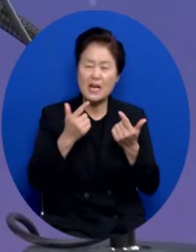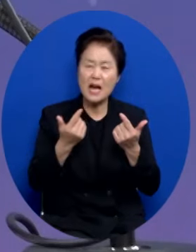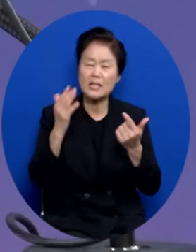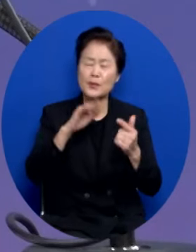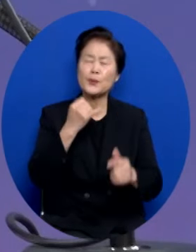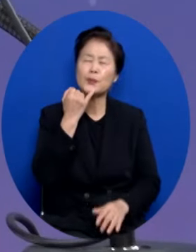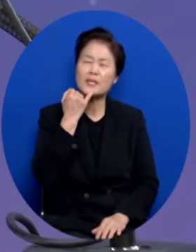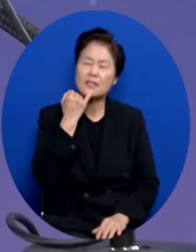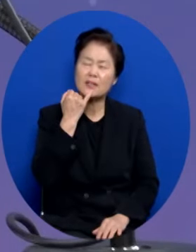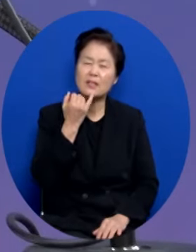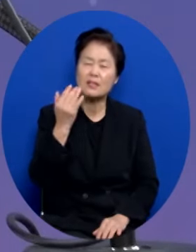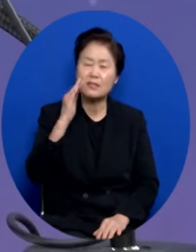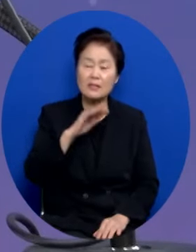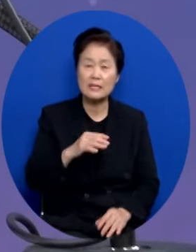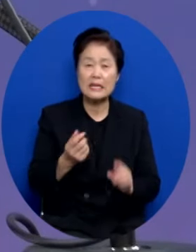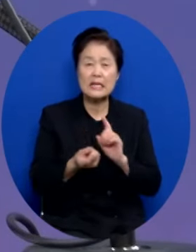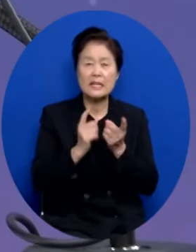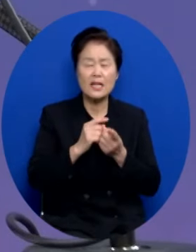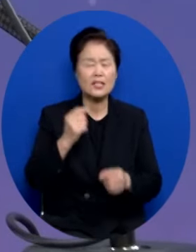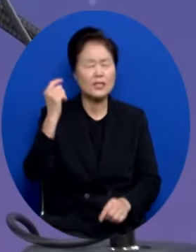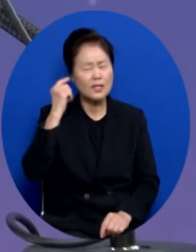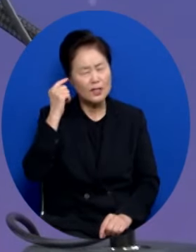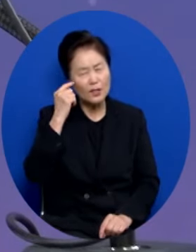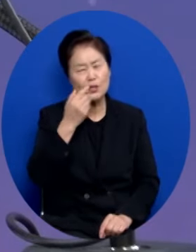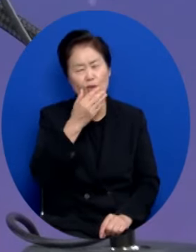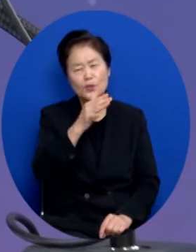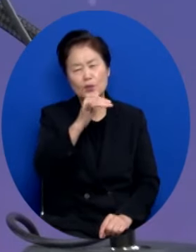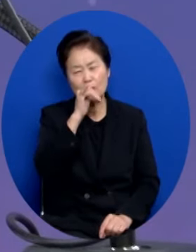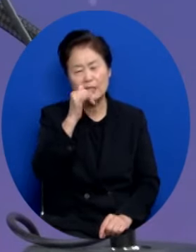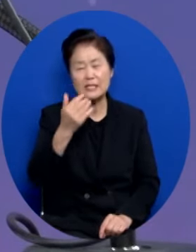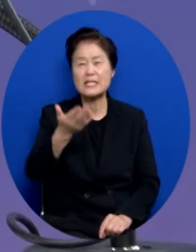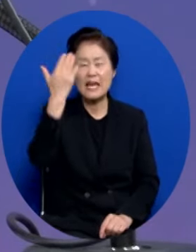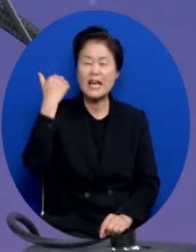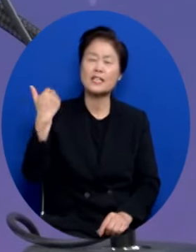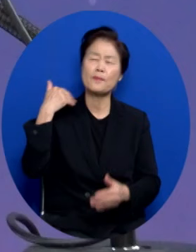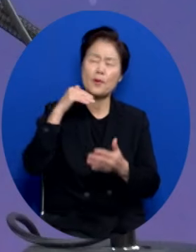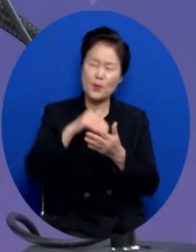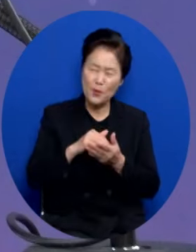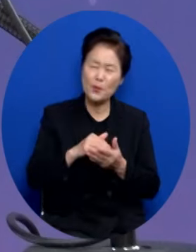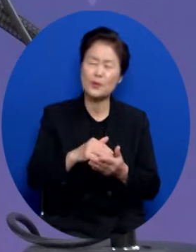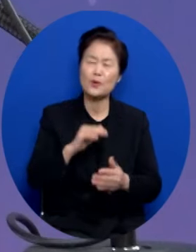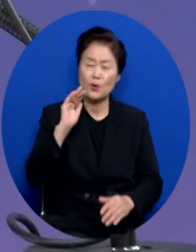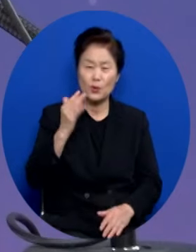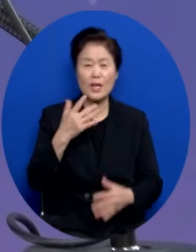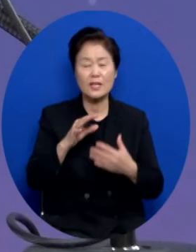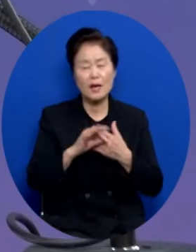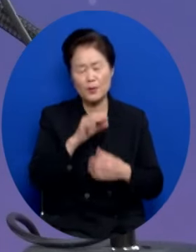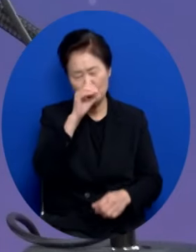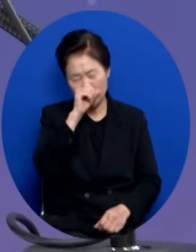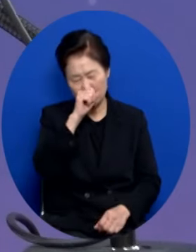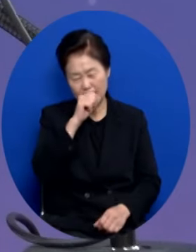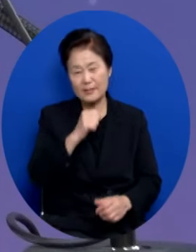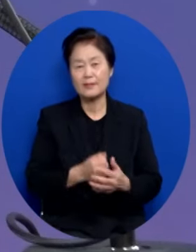좋으니 들을 수 있던 때로 돌아갈 수 있다면